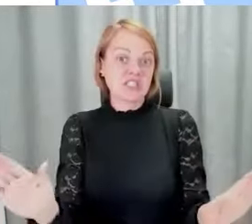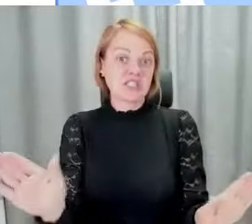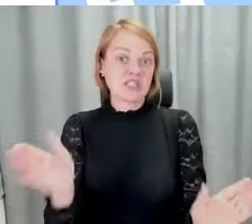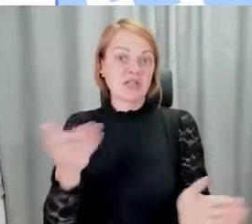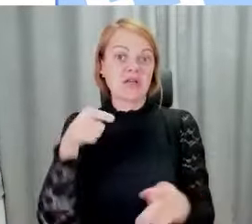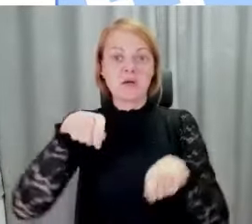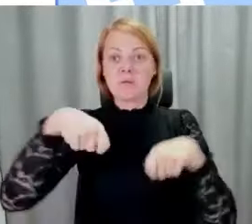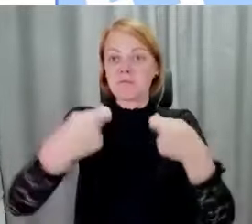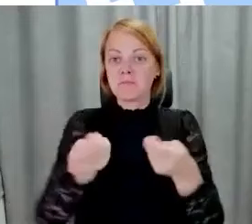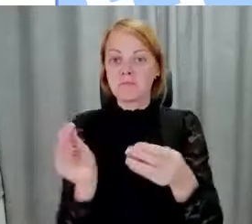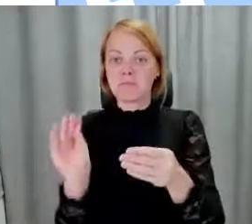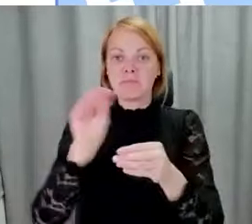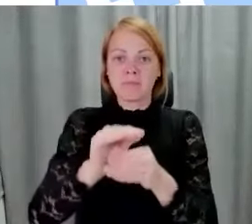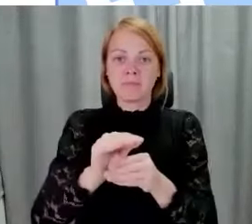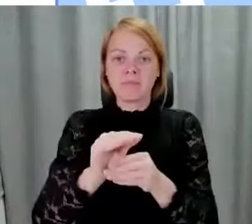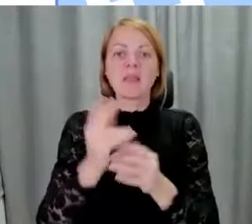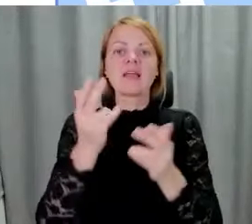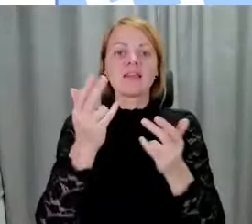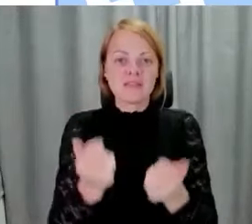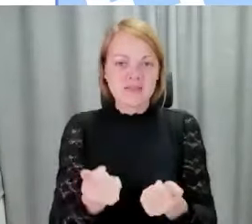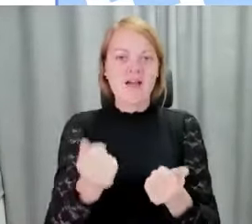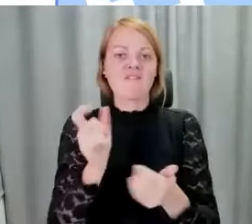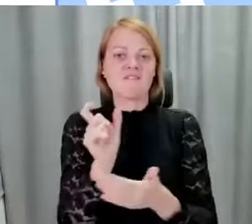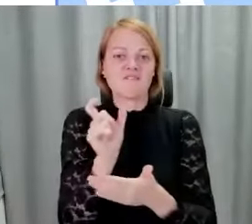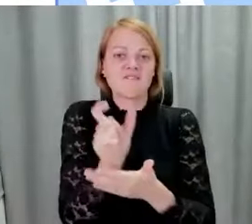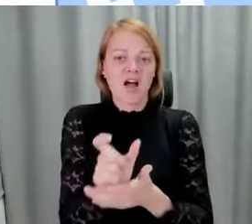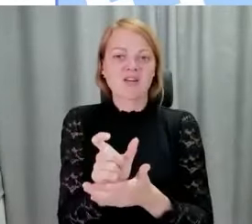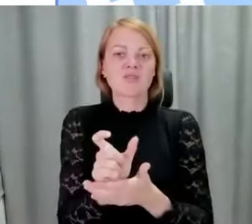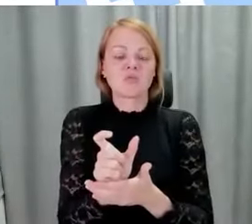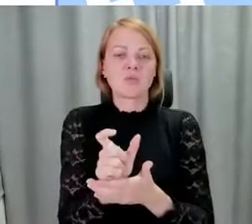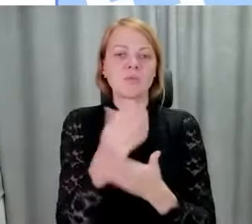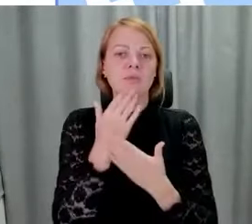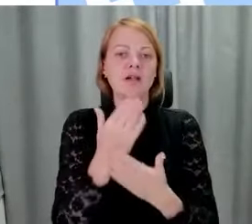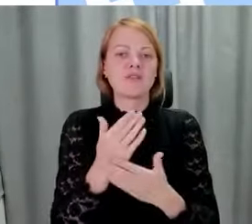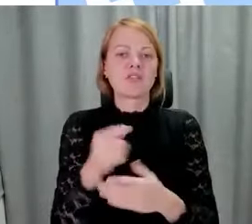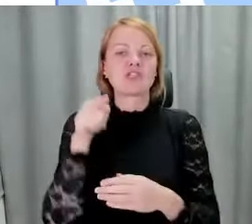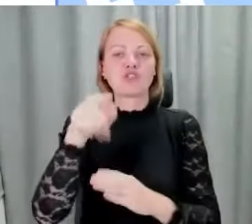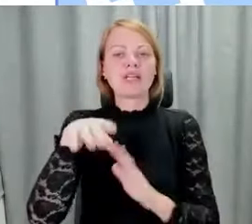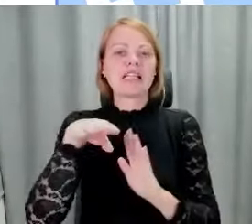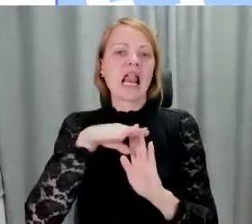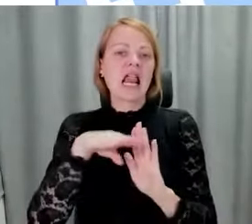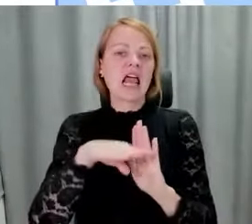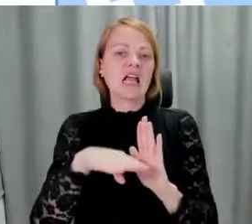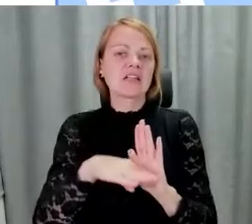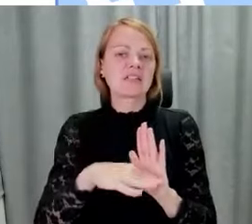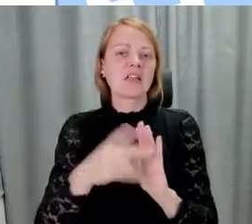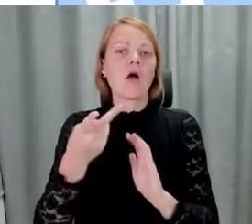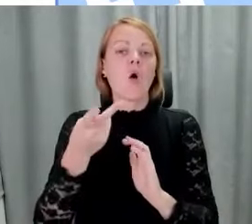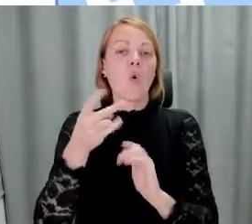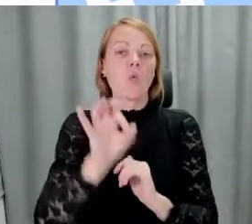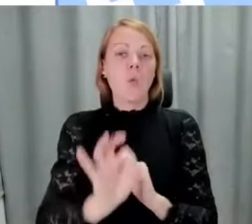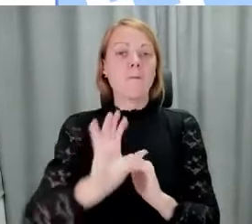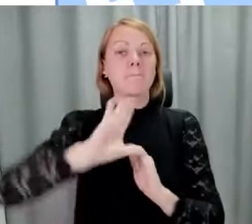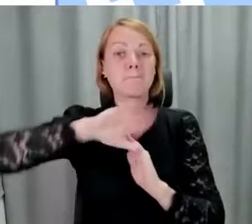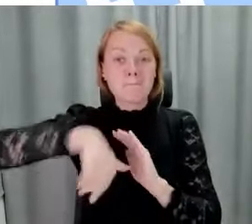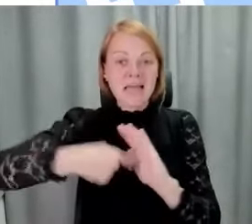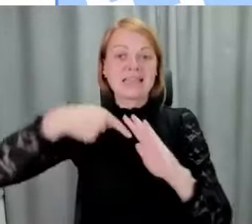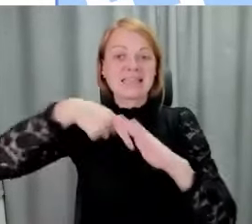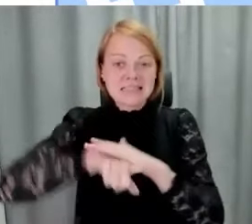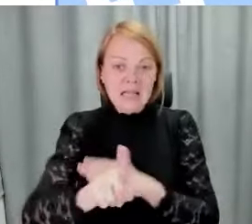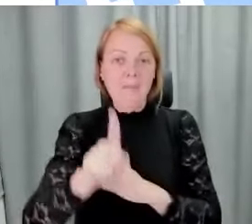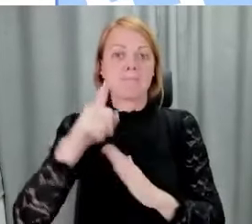papildināt. Jā, paldies par vārdu. Lai arī šis likums, no kura pēc tam izriet prasība